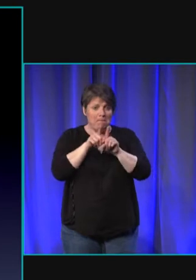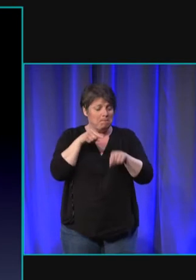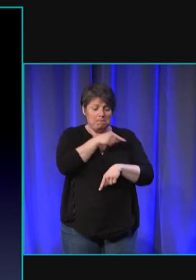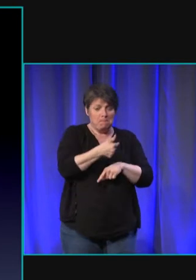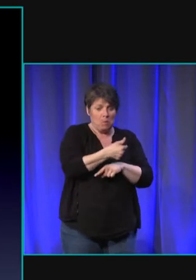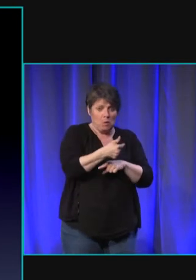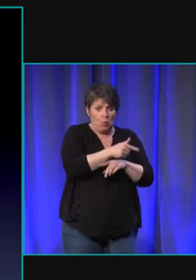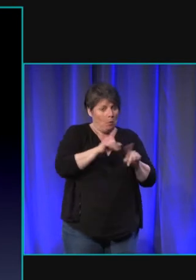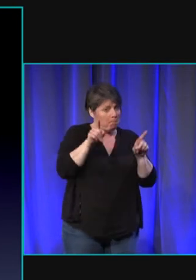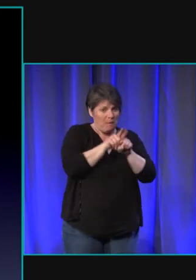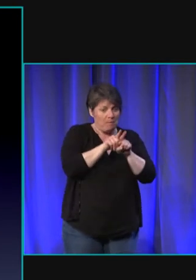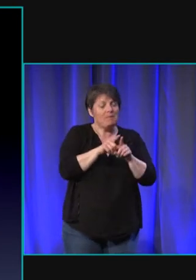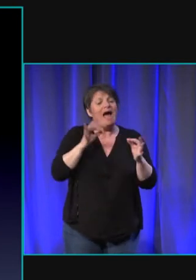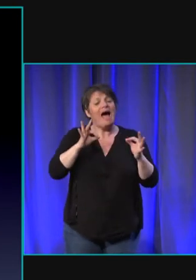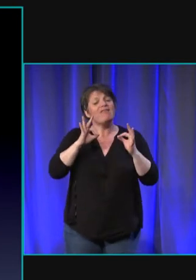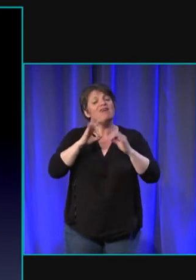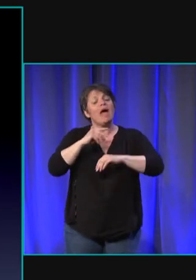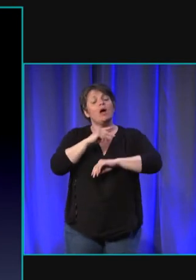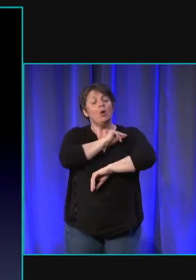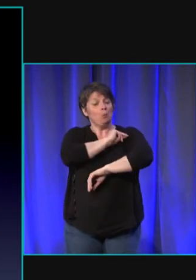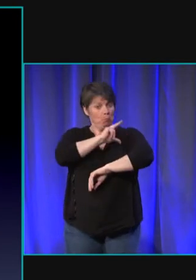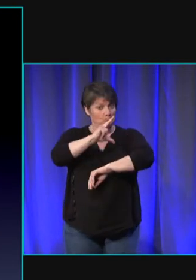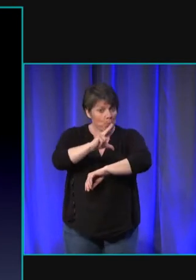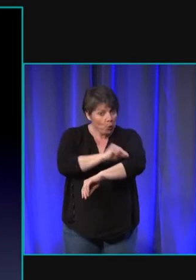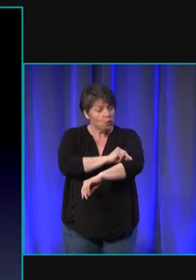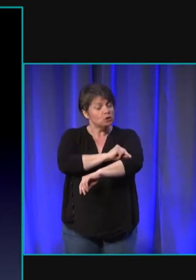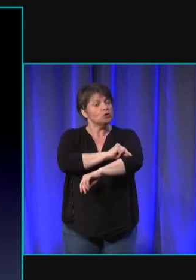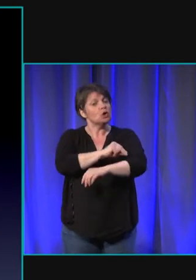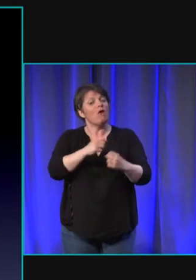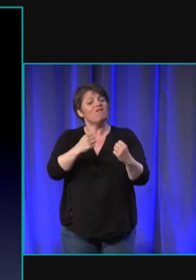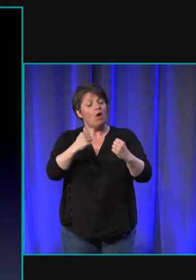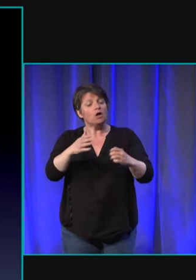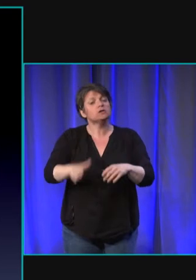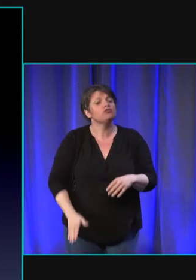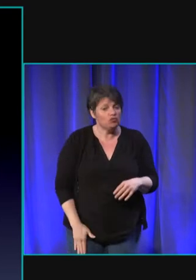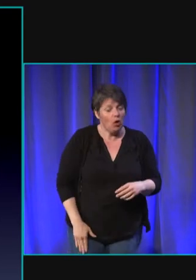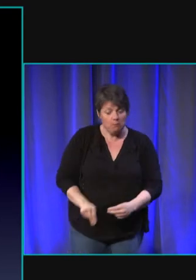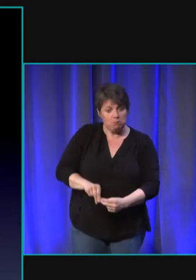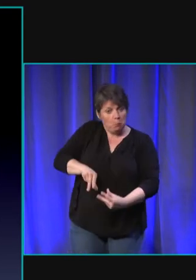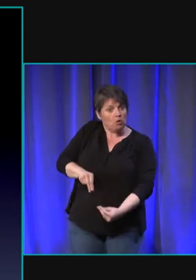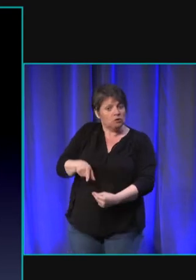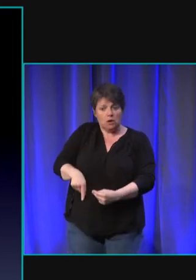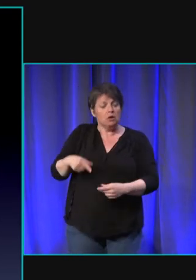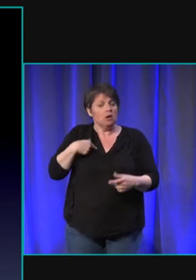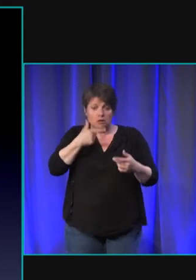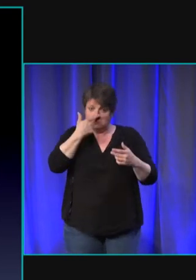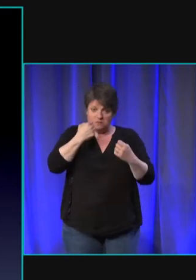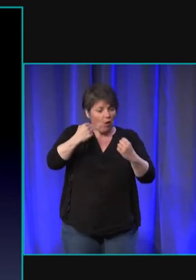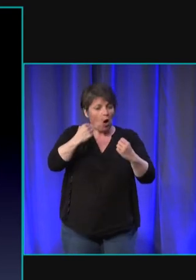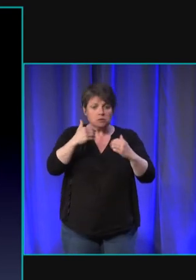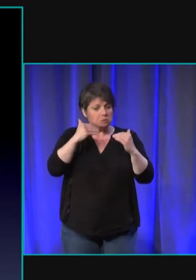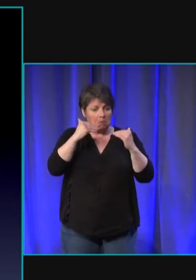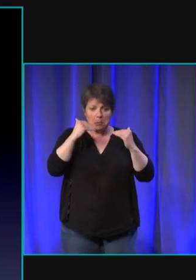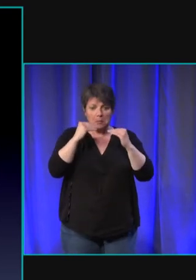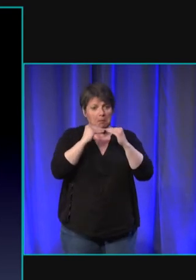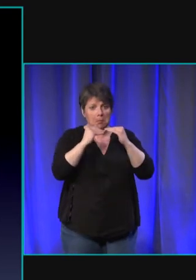ça, c'est vrai pour la force musculaire qui est produite par les quadriceps. C'est vrai aussi pour la force musculaire qui